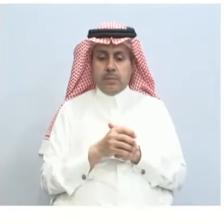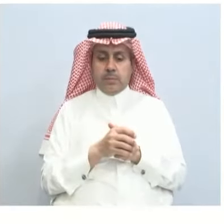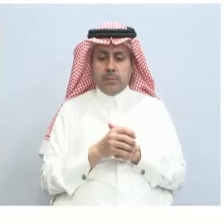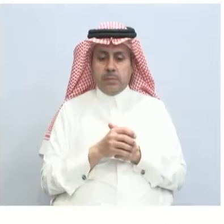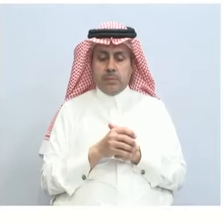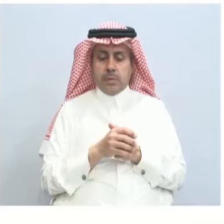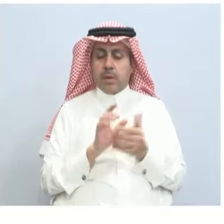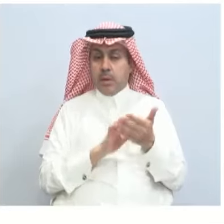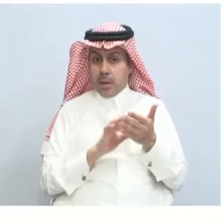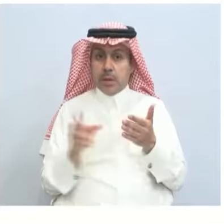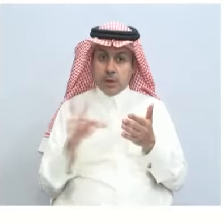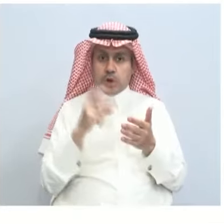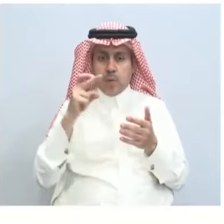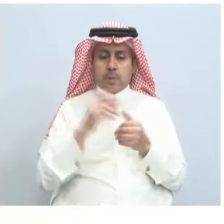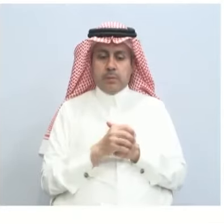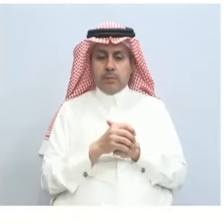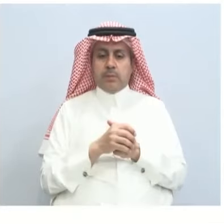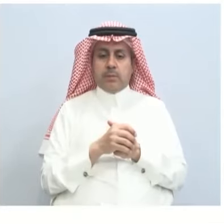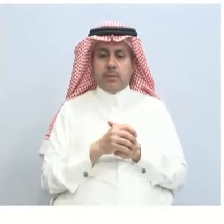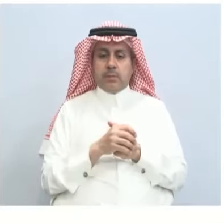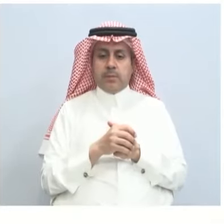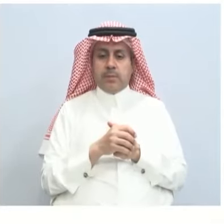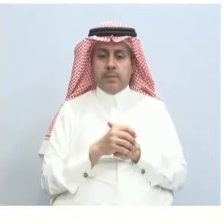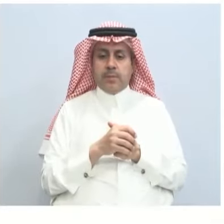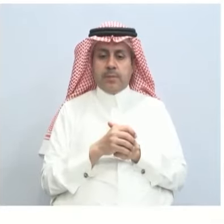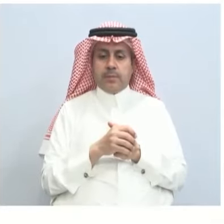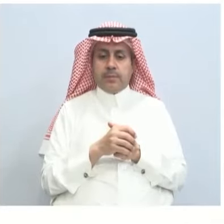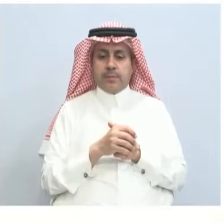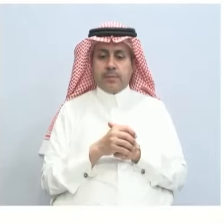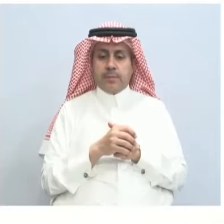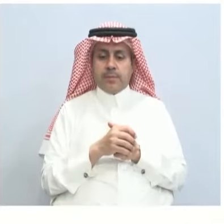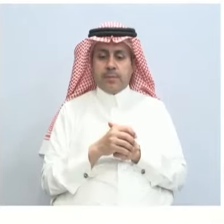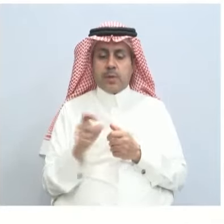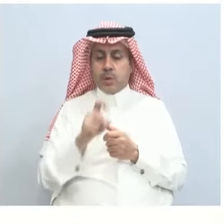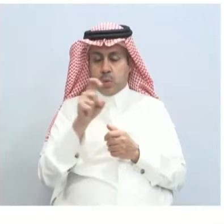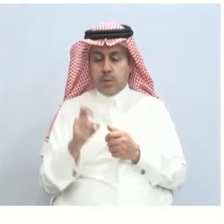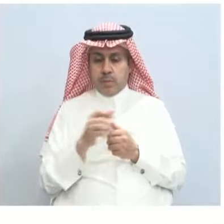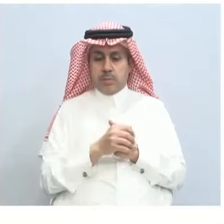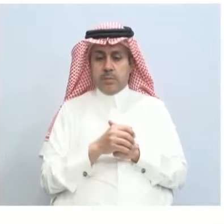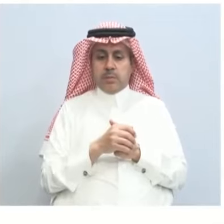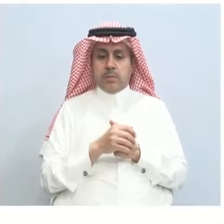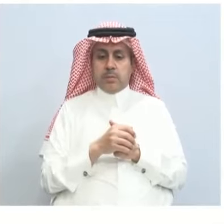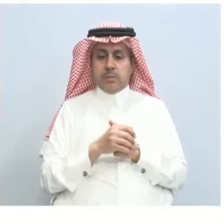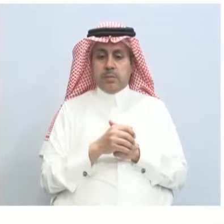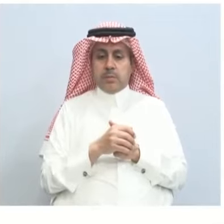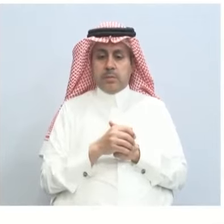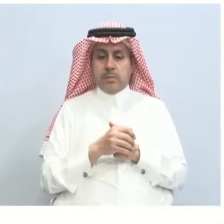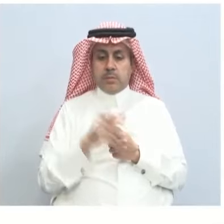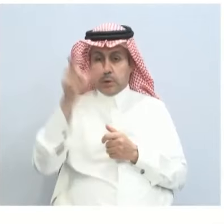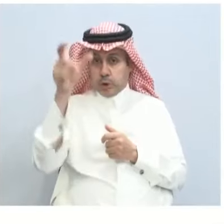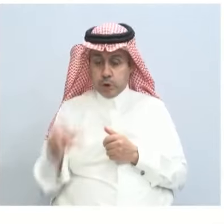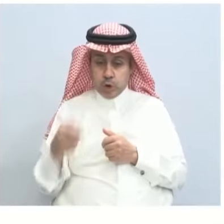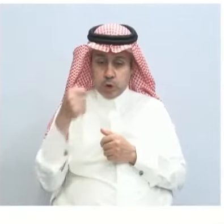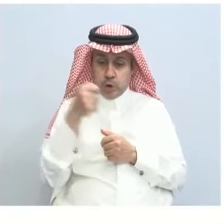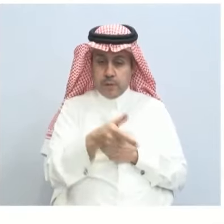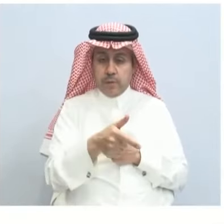وتطلع الناتج يعني بهذه الصوره ننتقل لسؤال اخر ايضا على موضوع الضرب الداخلي